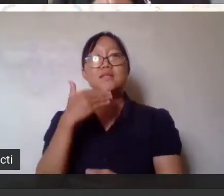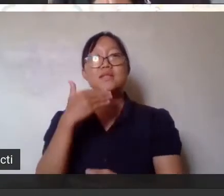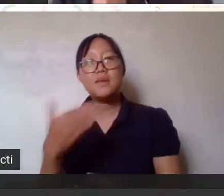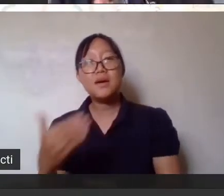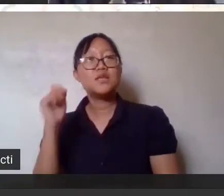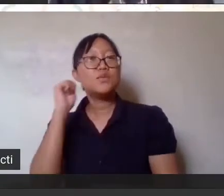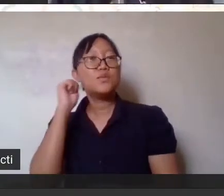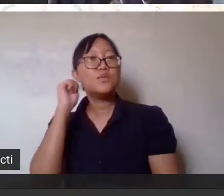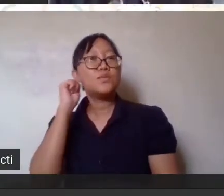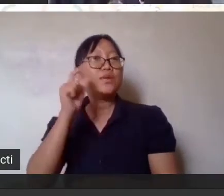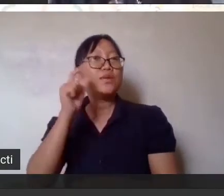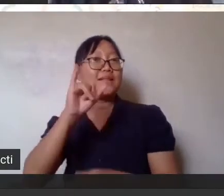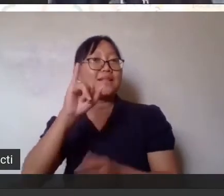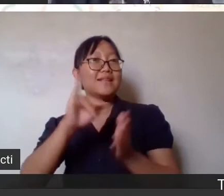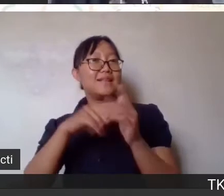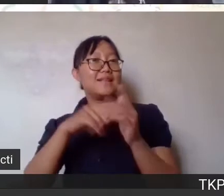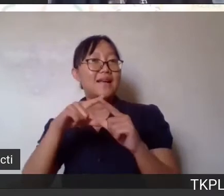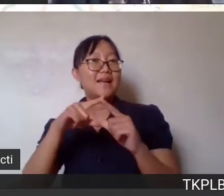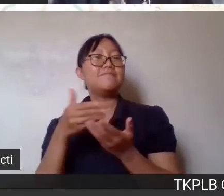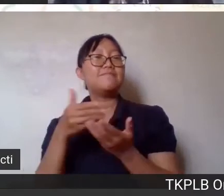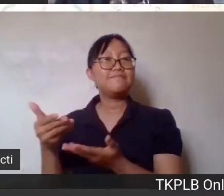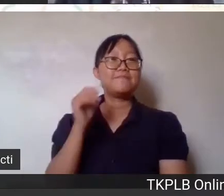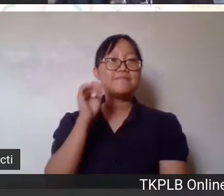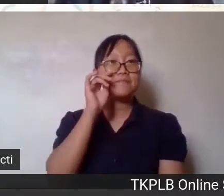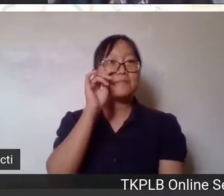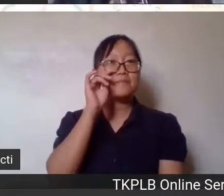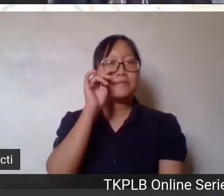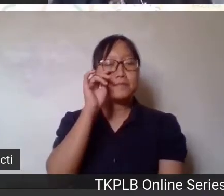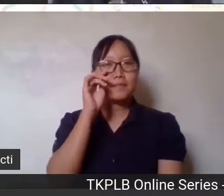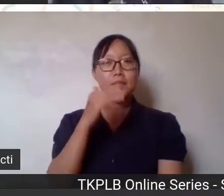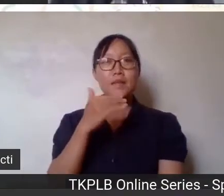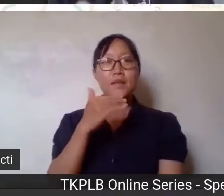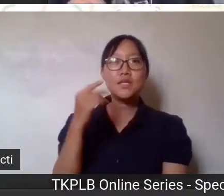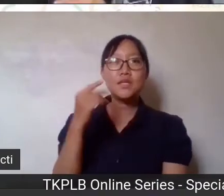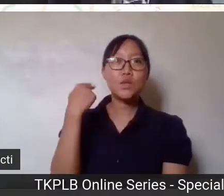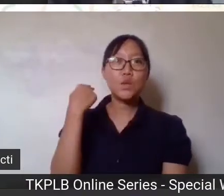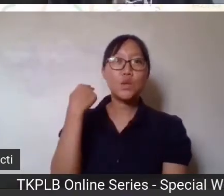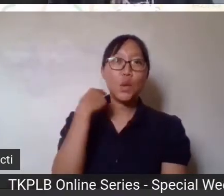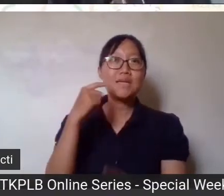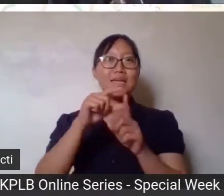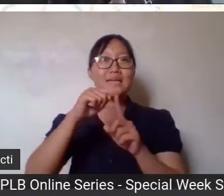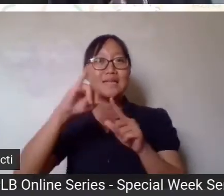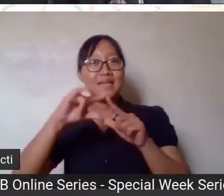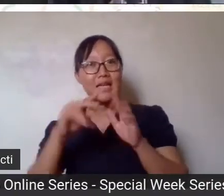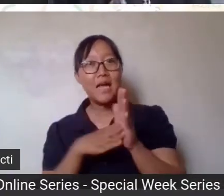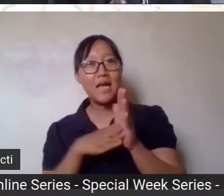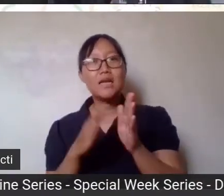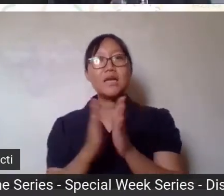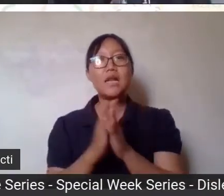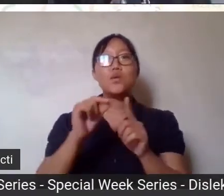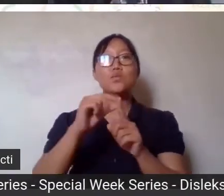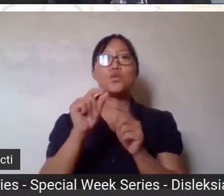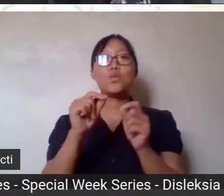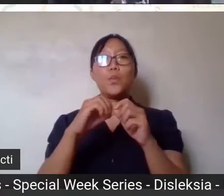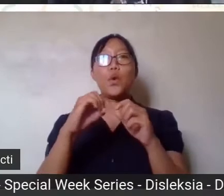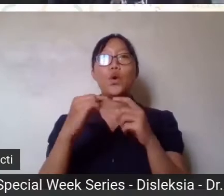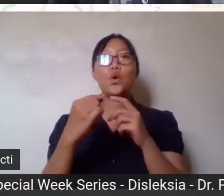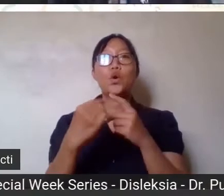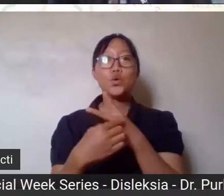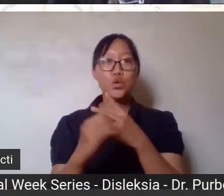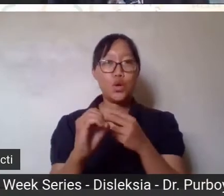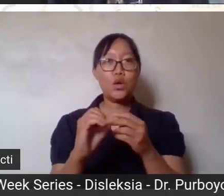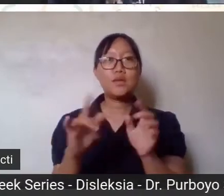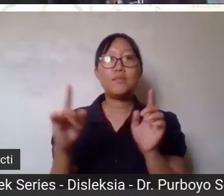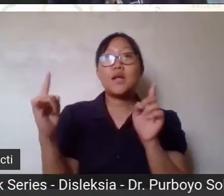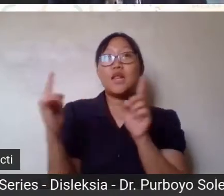Tian, Dr. Purboyo. Sampai bertemu kembali di program lainnya. Mohon bersedia diundang kembali ya Dr. Tian,